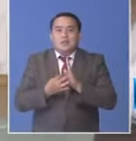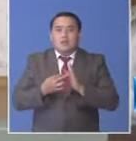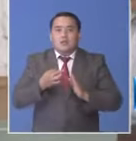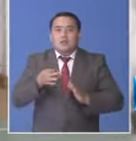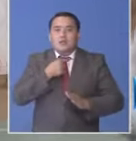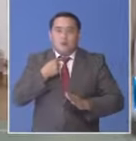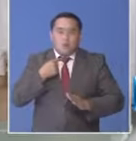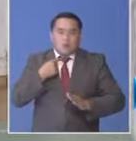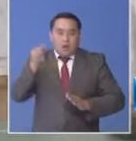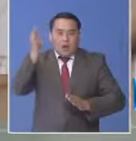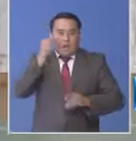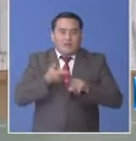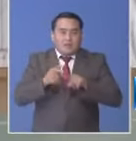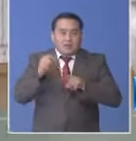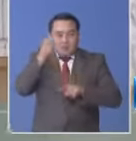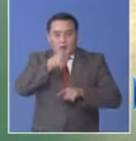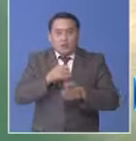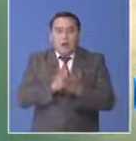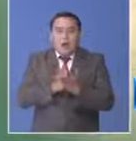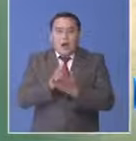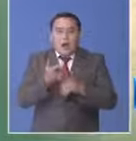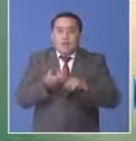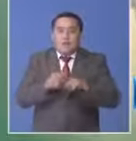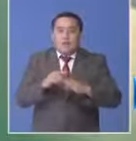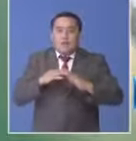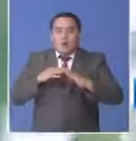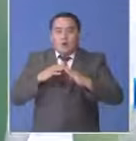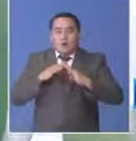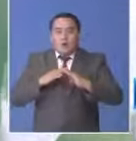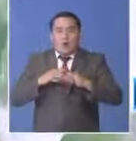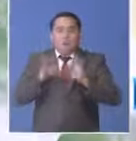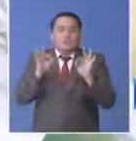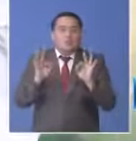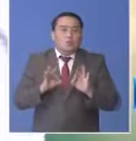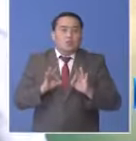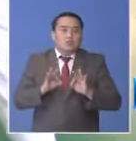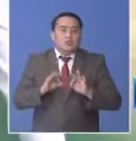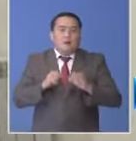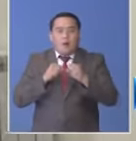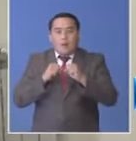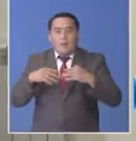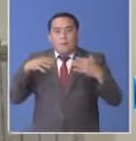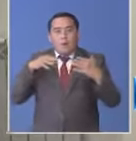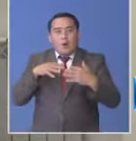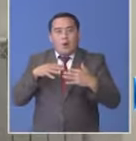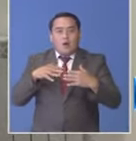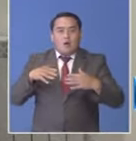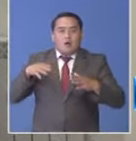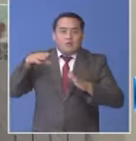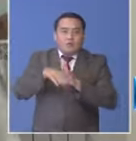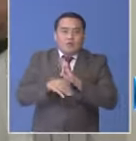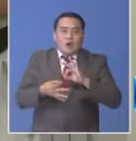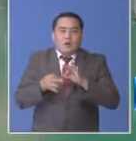областном центре. Напомним, в этом году одно из направлений этого боевого искусства карате ВТФ включено в программу Олимпийских